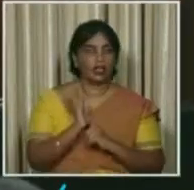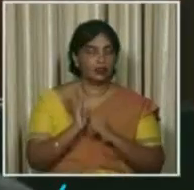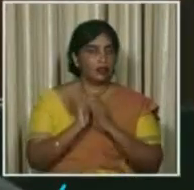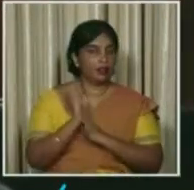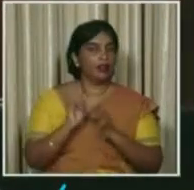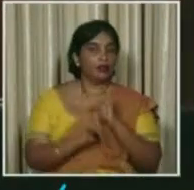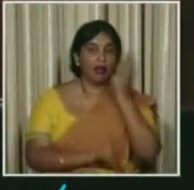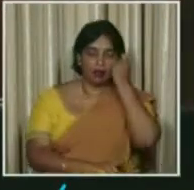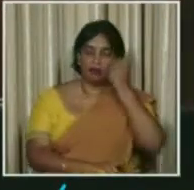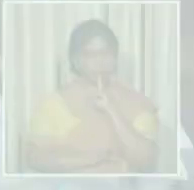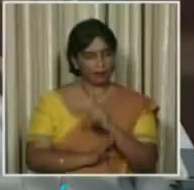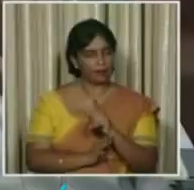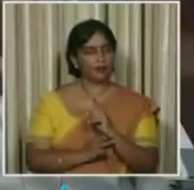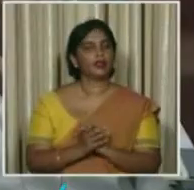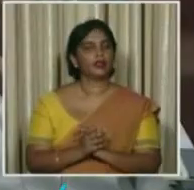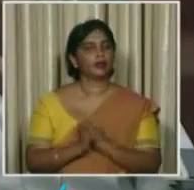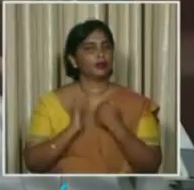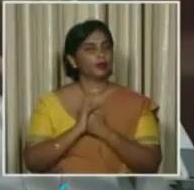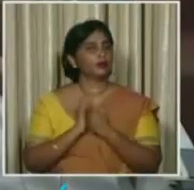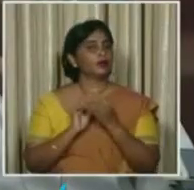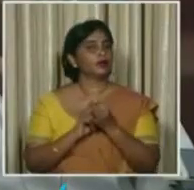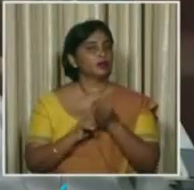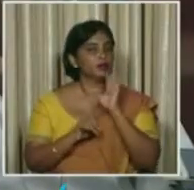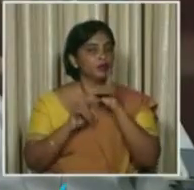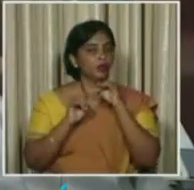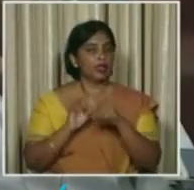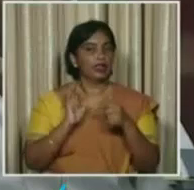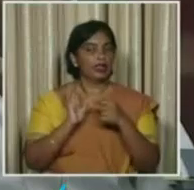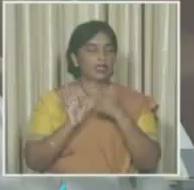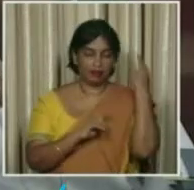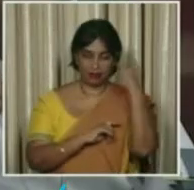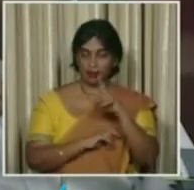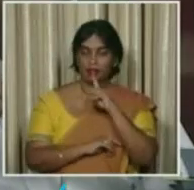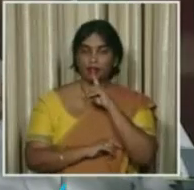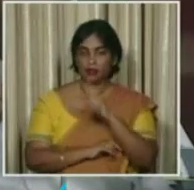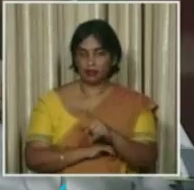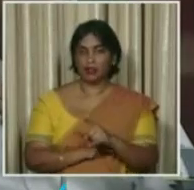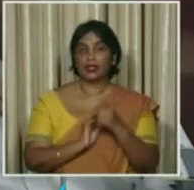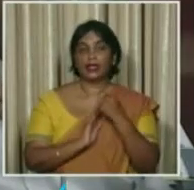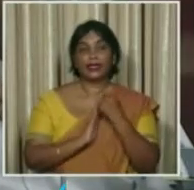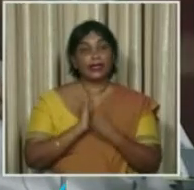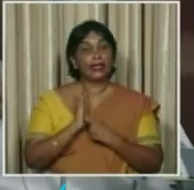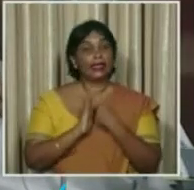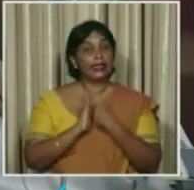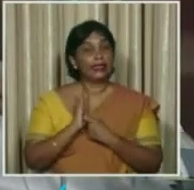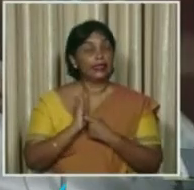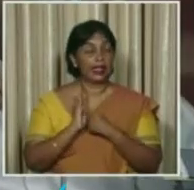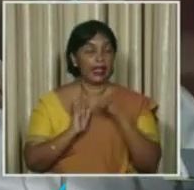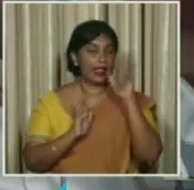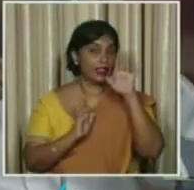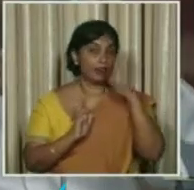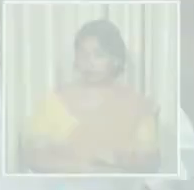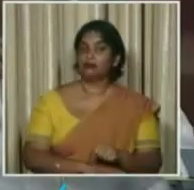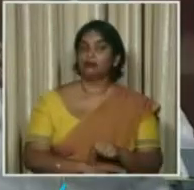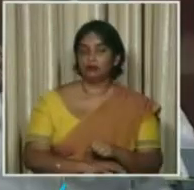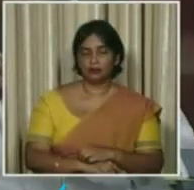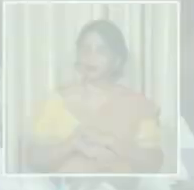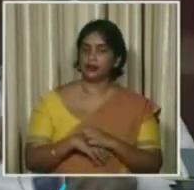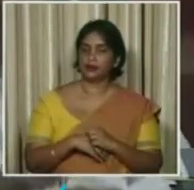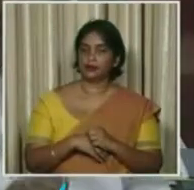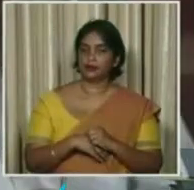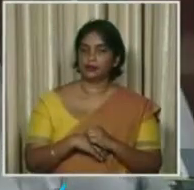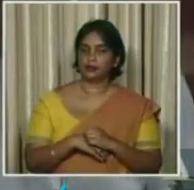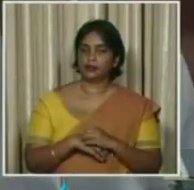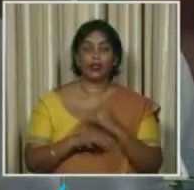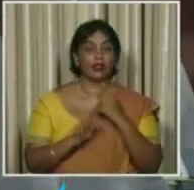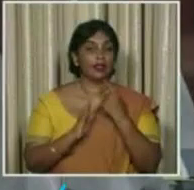ඇමතුමාගේ යෝජනාව අපි ස්ථිර කරමු. ජනාධිපතිතුමා ඊළඟදී තෙල් දෙනේට ආපු වෙලාවේ කිව්වා නීති 75ක් අලුතෙන් ගෙනාවා කියලා එතුමාගේ කාලේ. ඒක ඇත්ත.